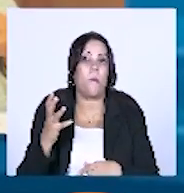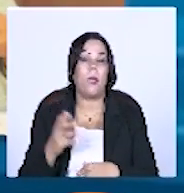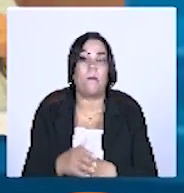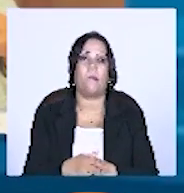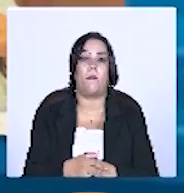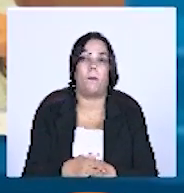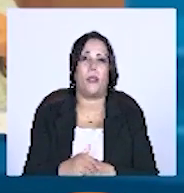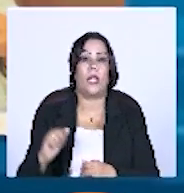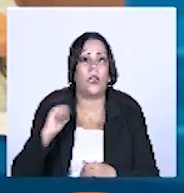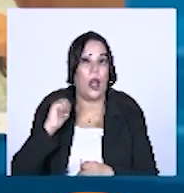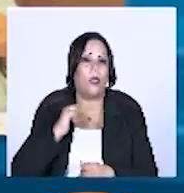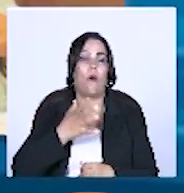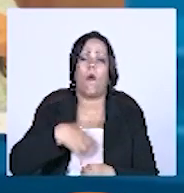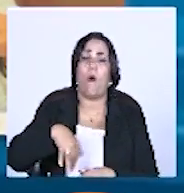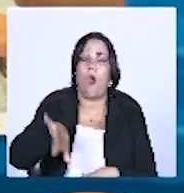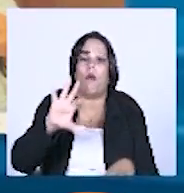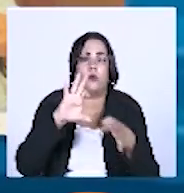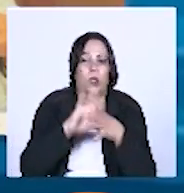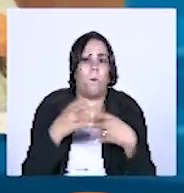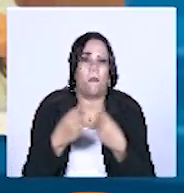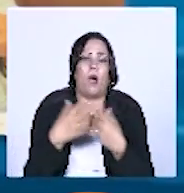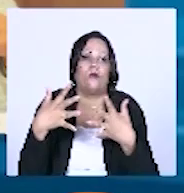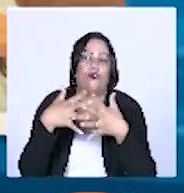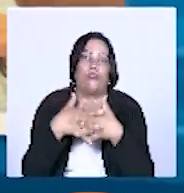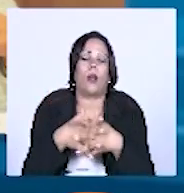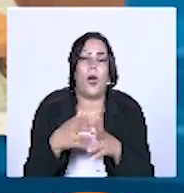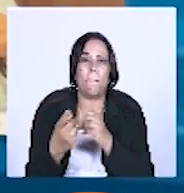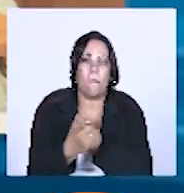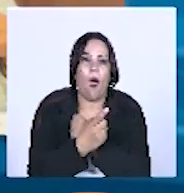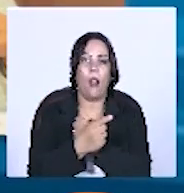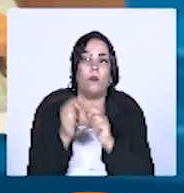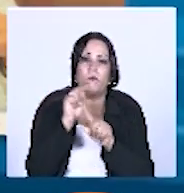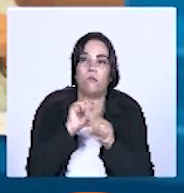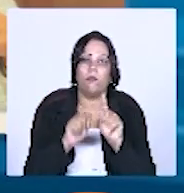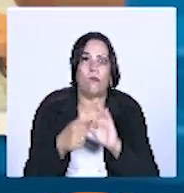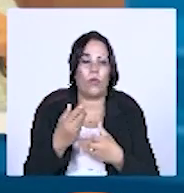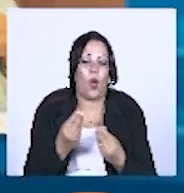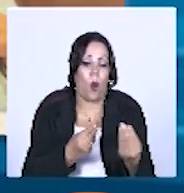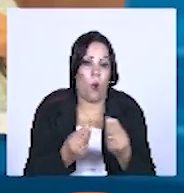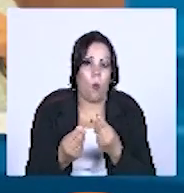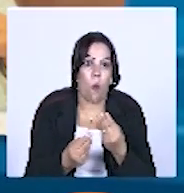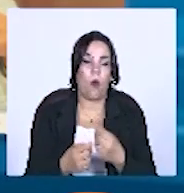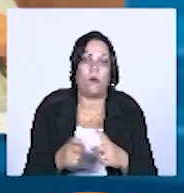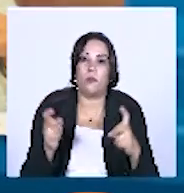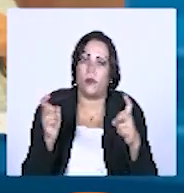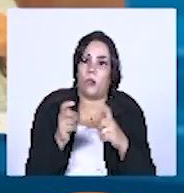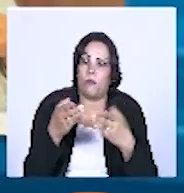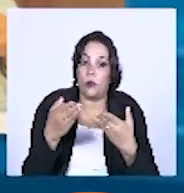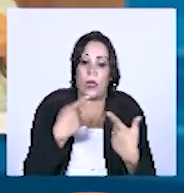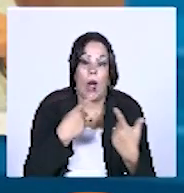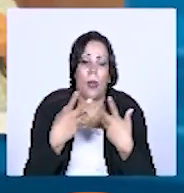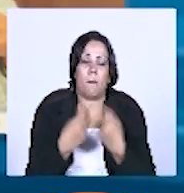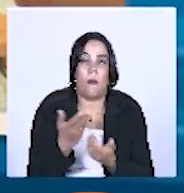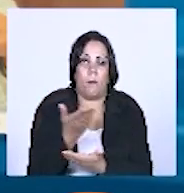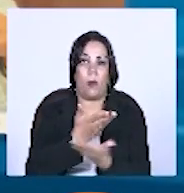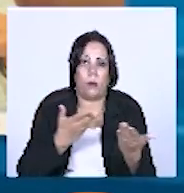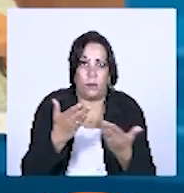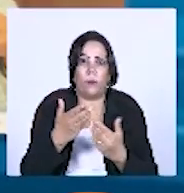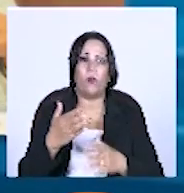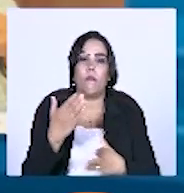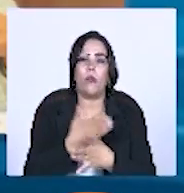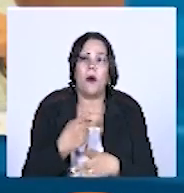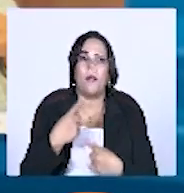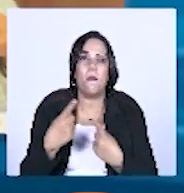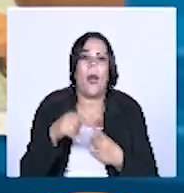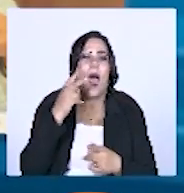الروابط فمن خلال المشاركه دي بتعلموا قيم كتير جدا بتعلموا قيام الحوار والتنافس وبيتكلموا مع بعض في مساحه